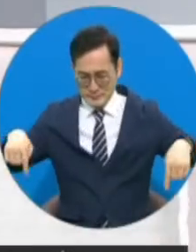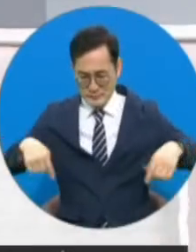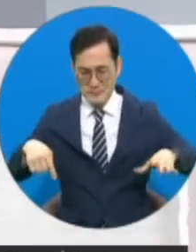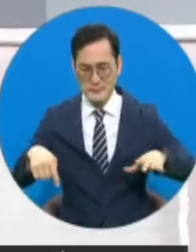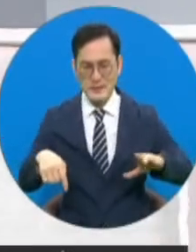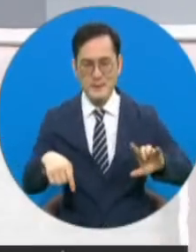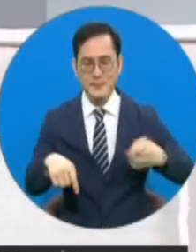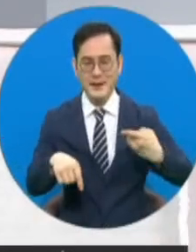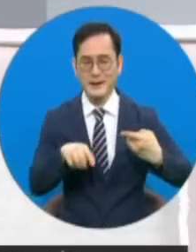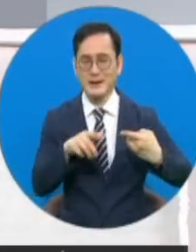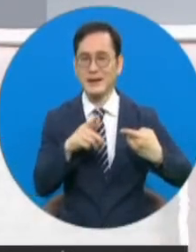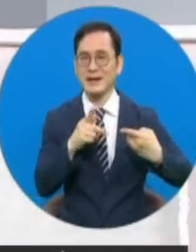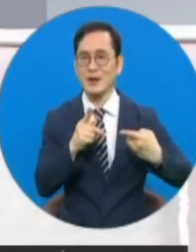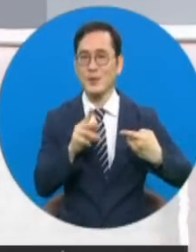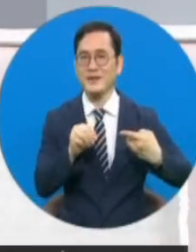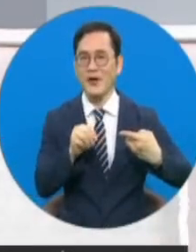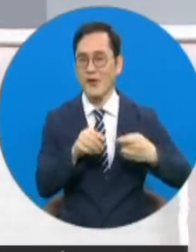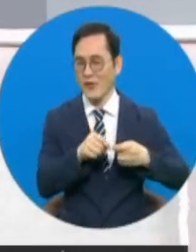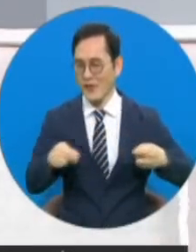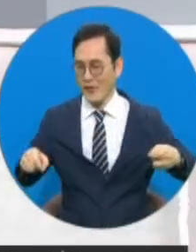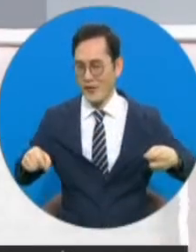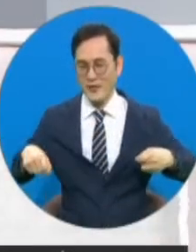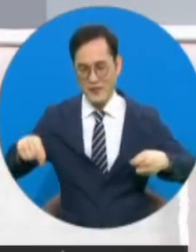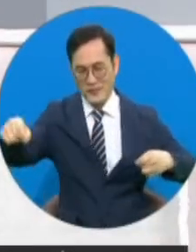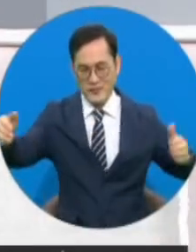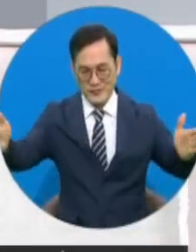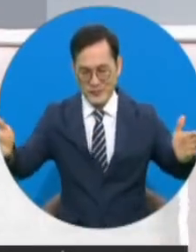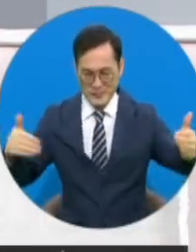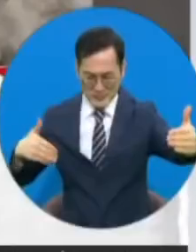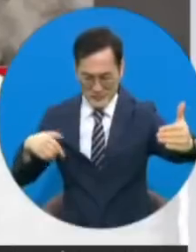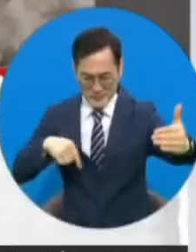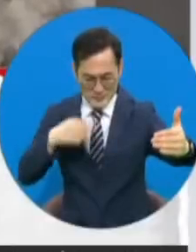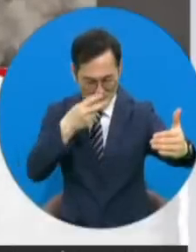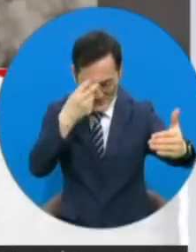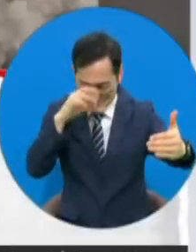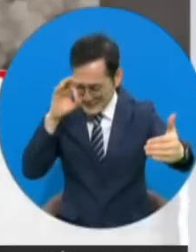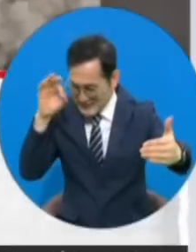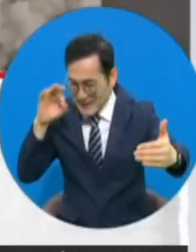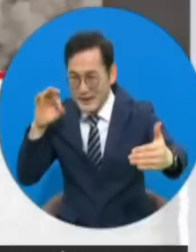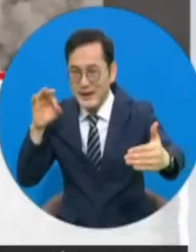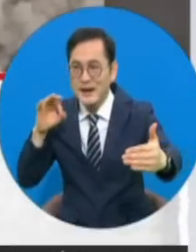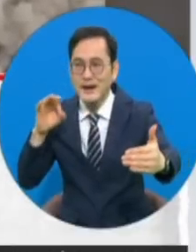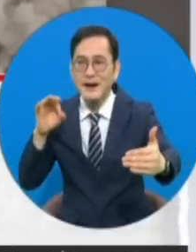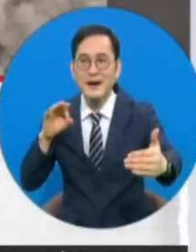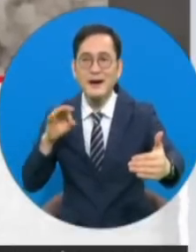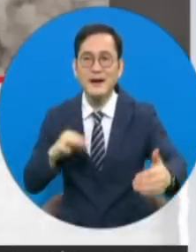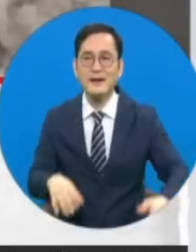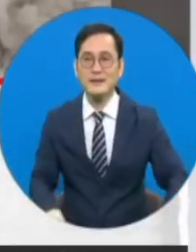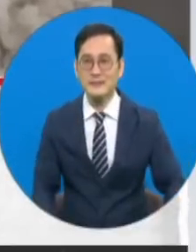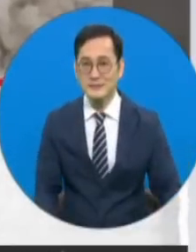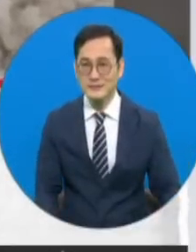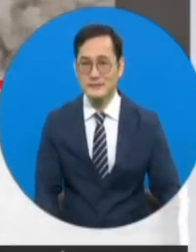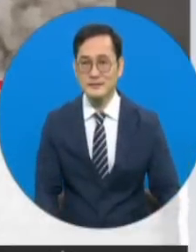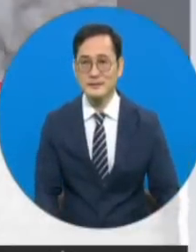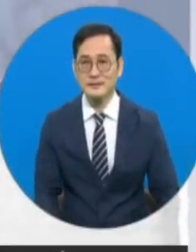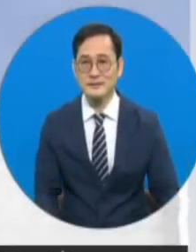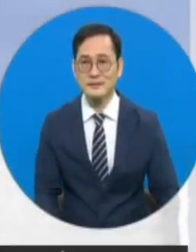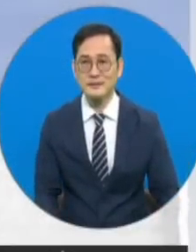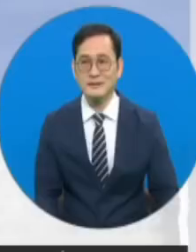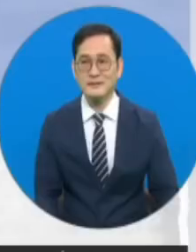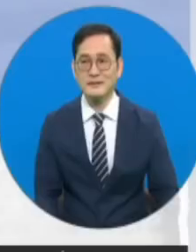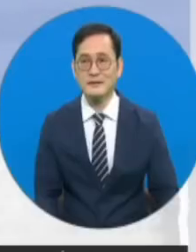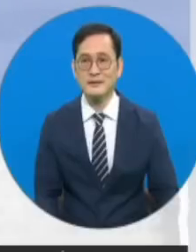않습니까 제일 원하는 것은 일단 2단 3단 위성 탑재체이 모든 것을 저희가 다 건져내면 저희가 역으로 조립해 보면